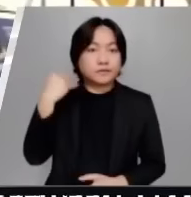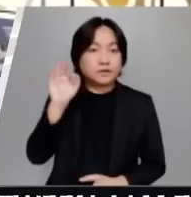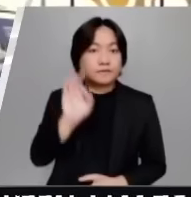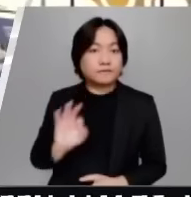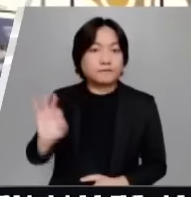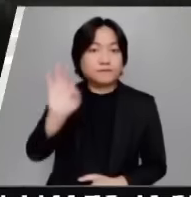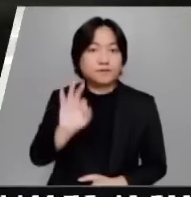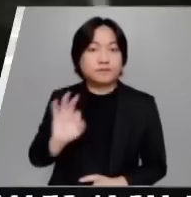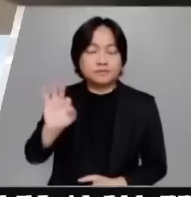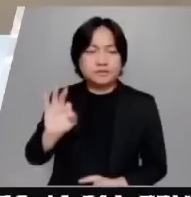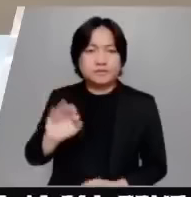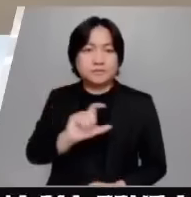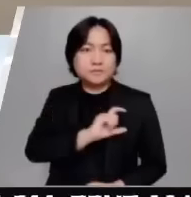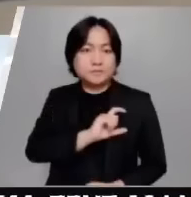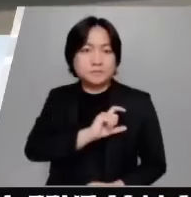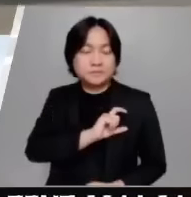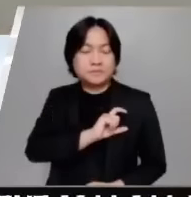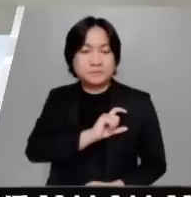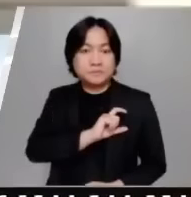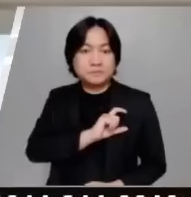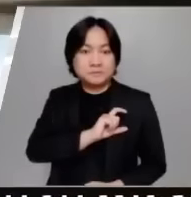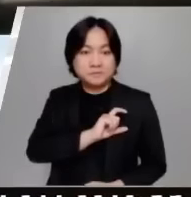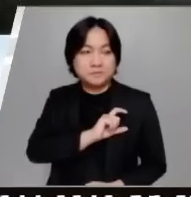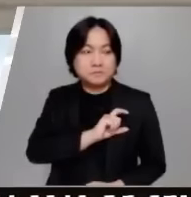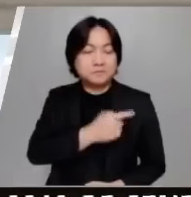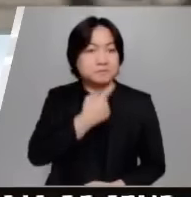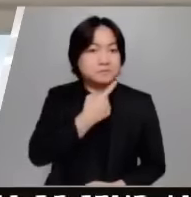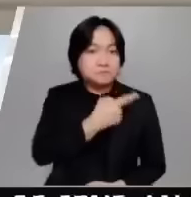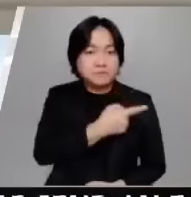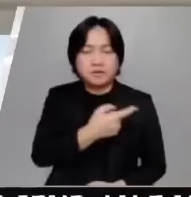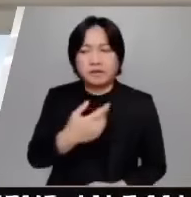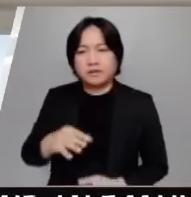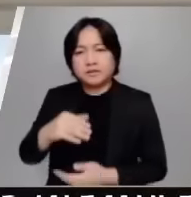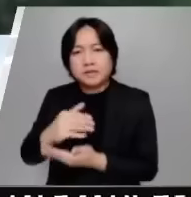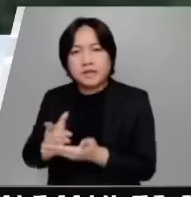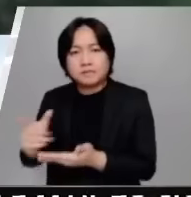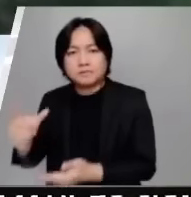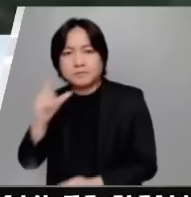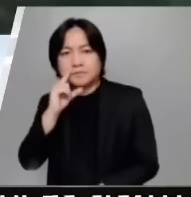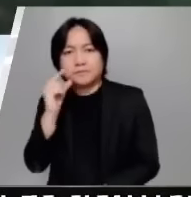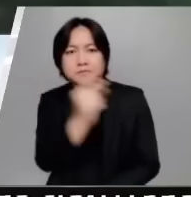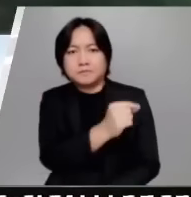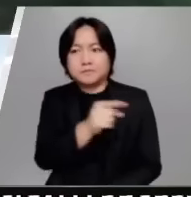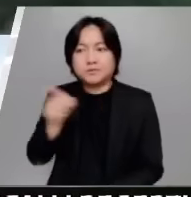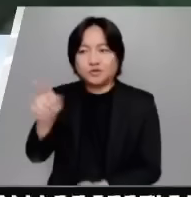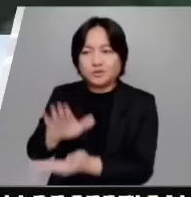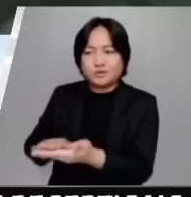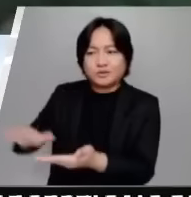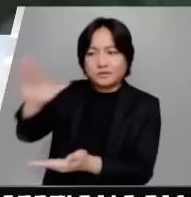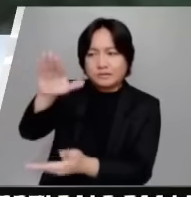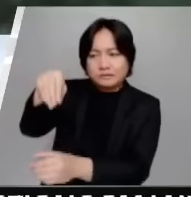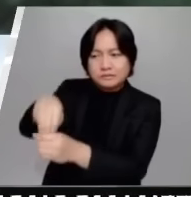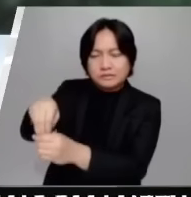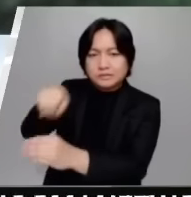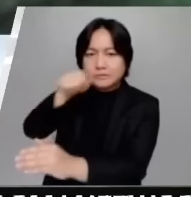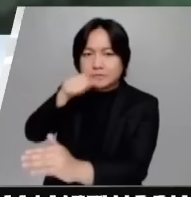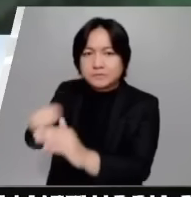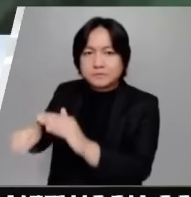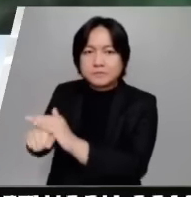PNP ng tip na nagtatago sa loob ng acq college of ministries si Kiboy is lib SAF at SWAT ang